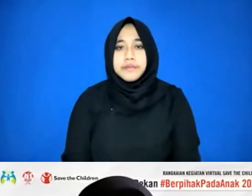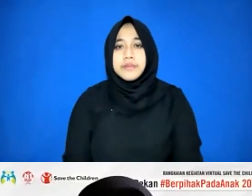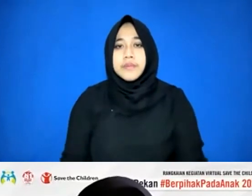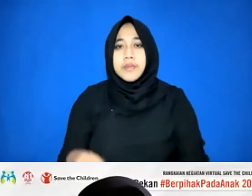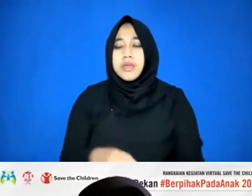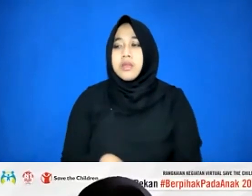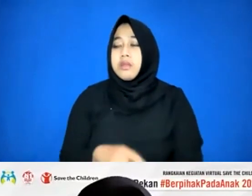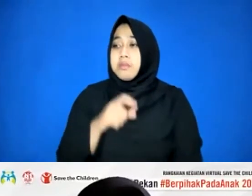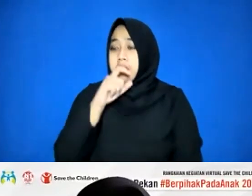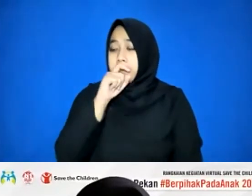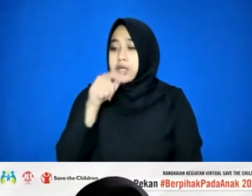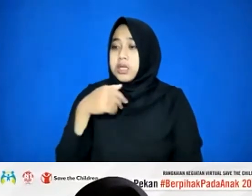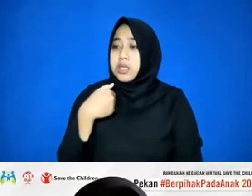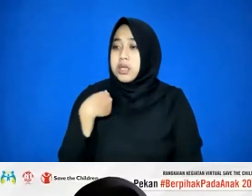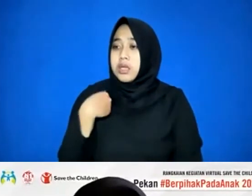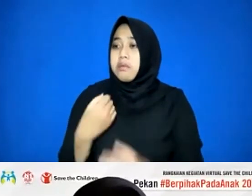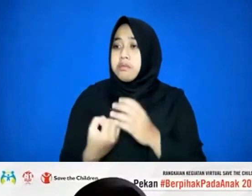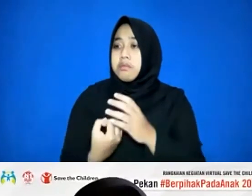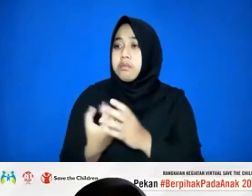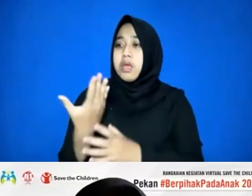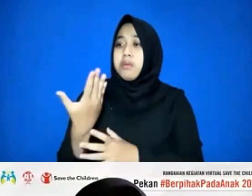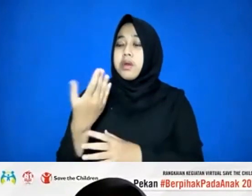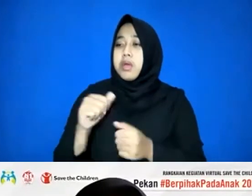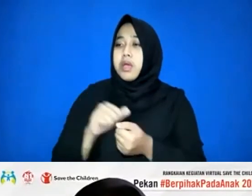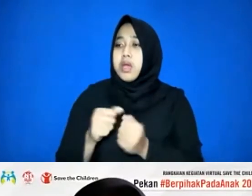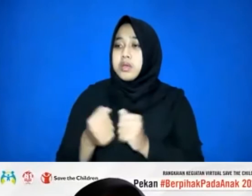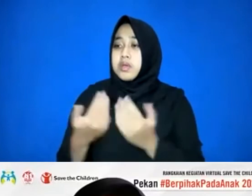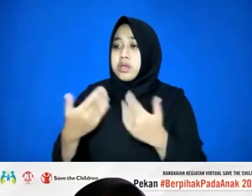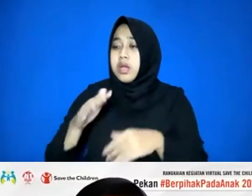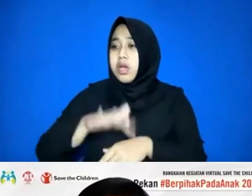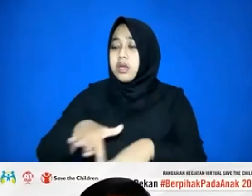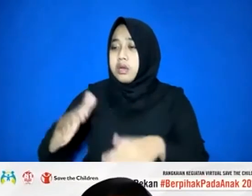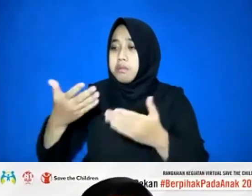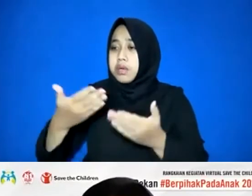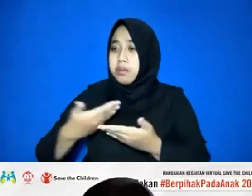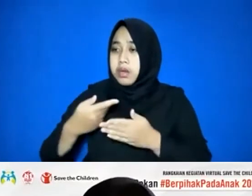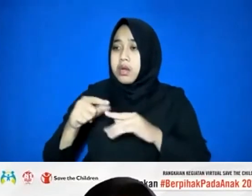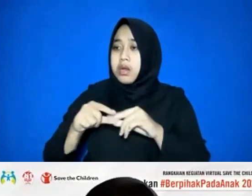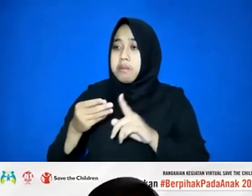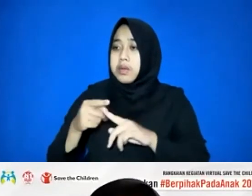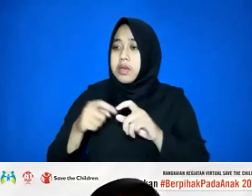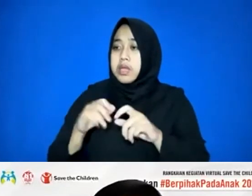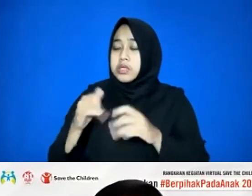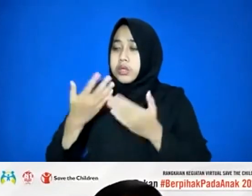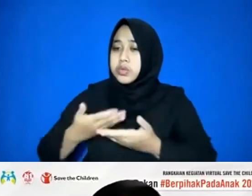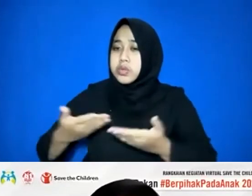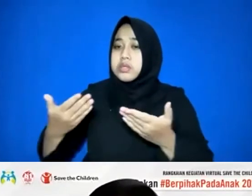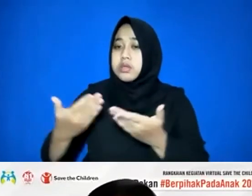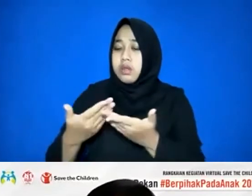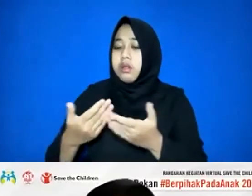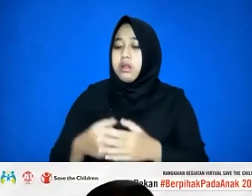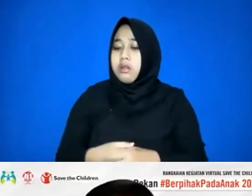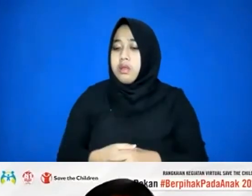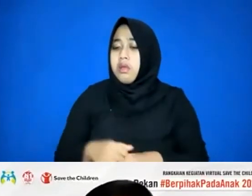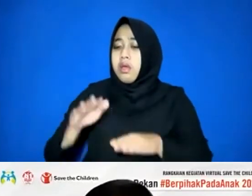Mas, ini terkait perkembangan kasus saat ini setelah anak mendapatkan rehabilitasi sosial,